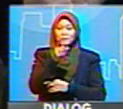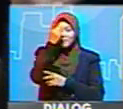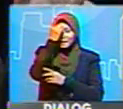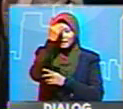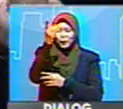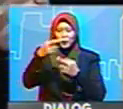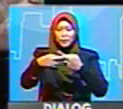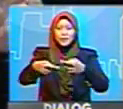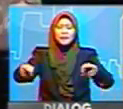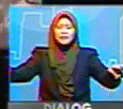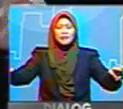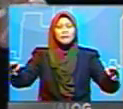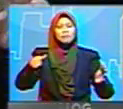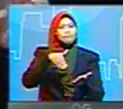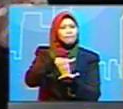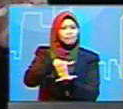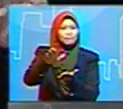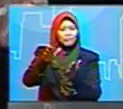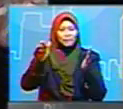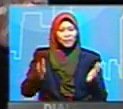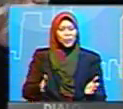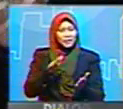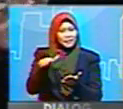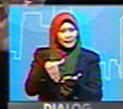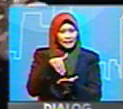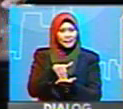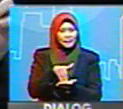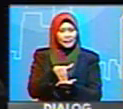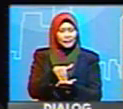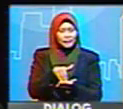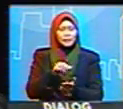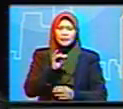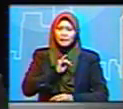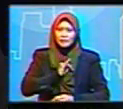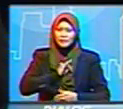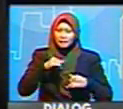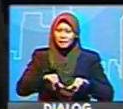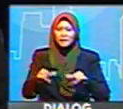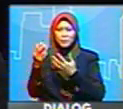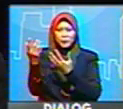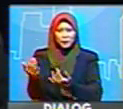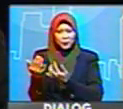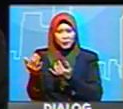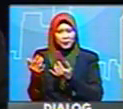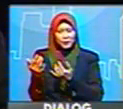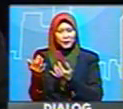melancarkan jihad memerangi orang Tengah dan saya menantikan juga di mana